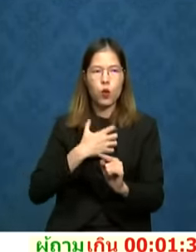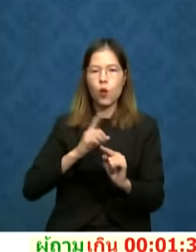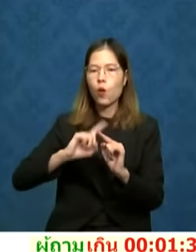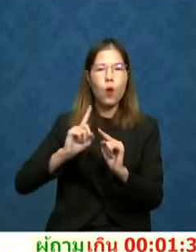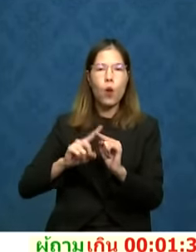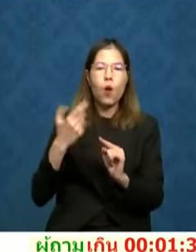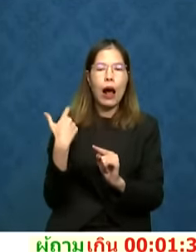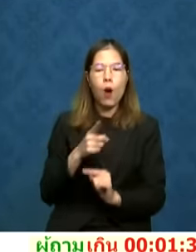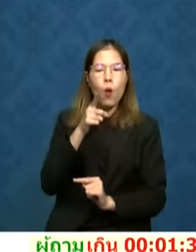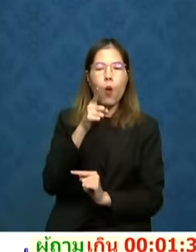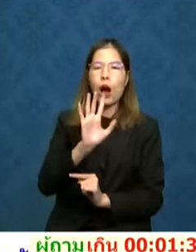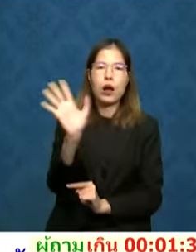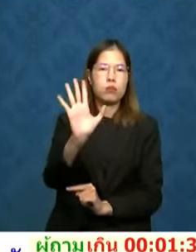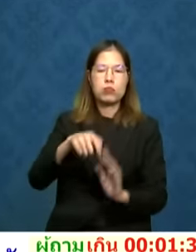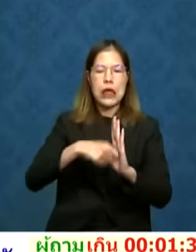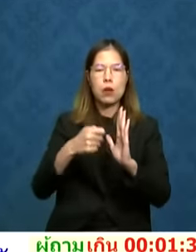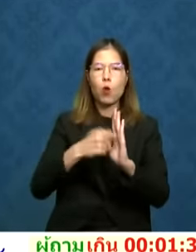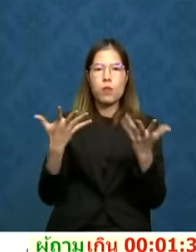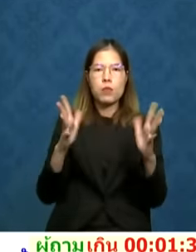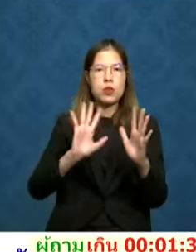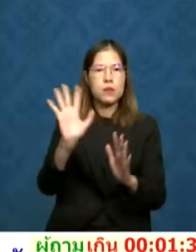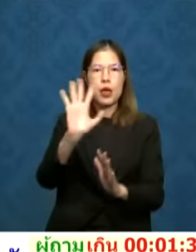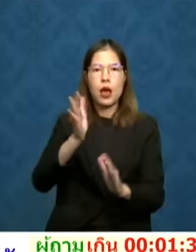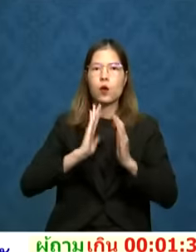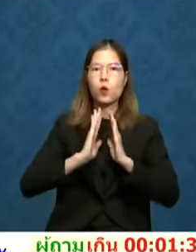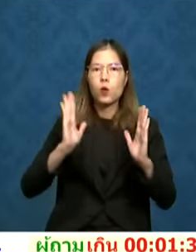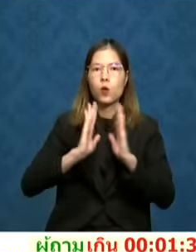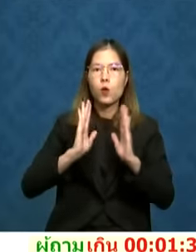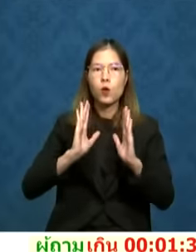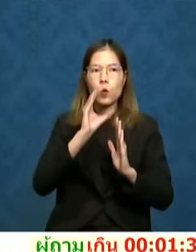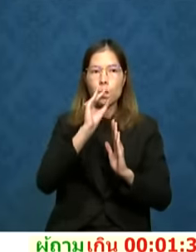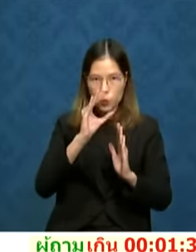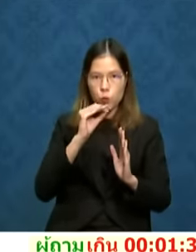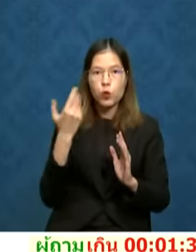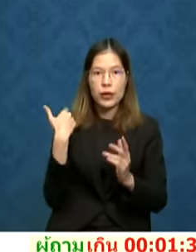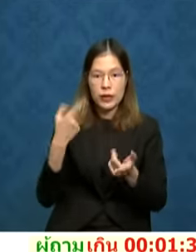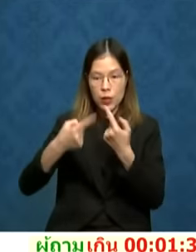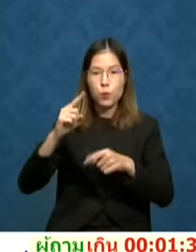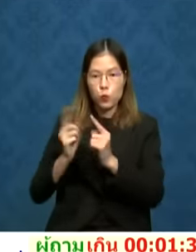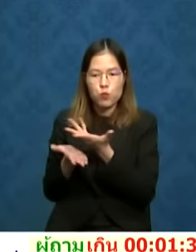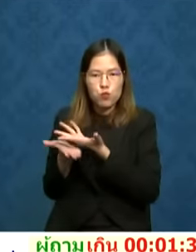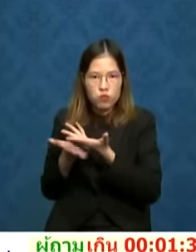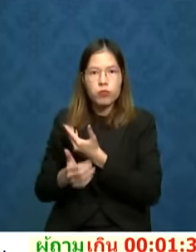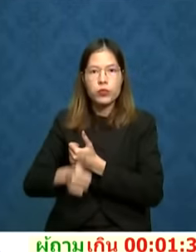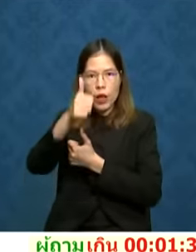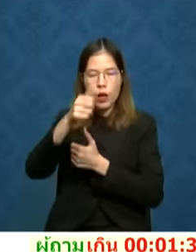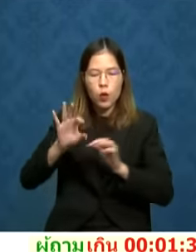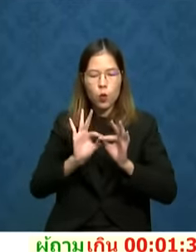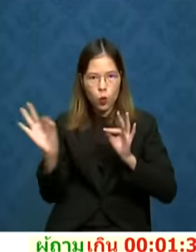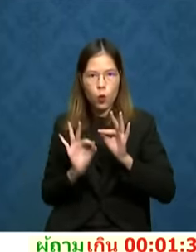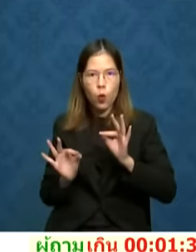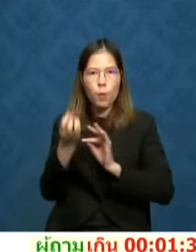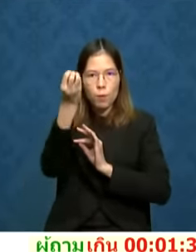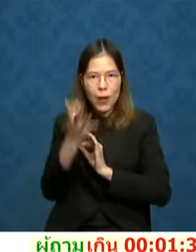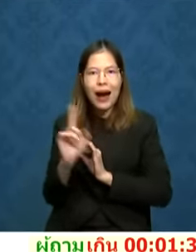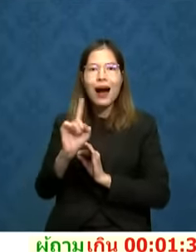คุยเรการเก่าอาโดยไม่มีเหุผลนะครัขบคครั ถ้ามีเรื่องนอยากคุอผม คุยกับข้หังได้ครับเพรมีข้มูลมากกวานี้ทท่านพู